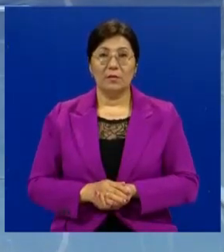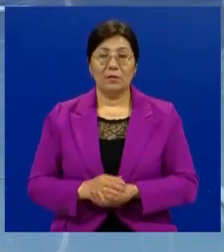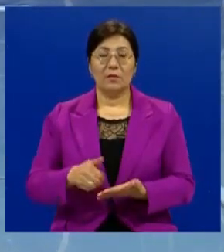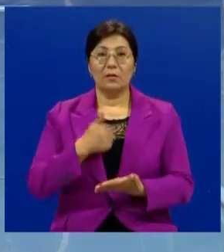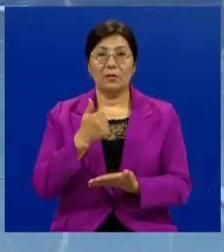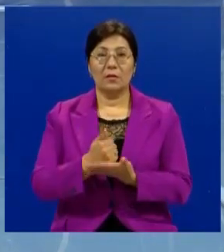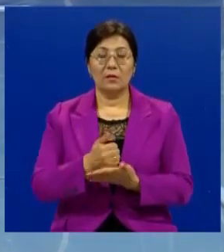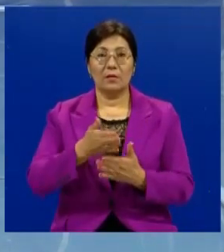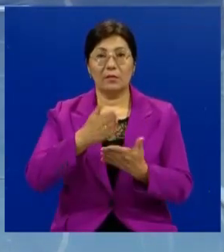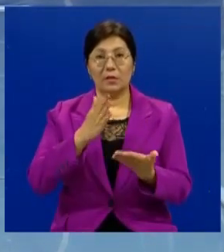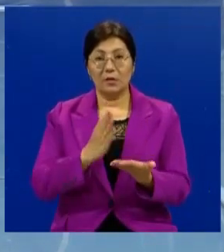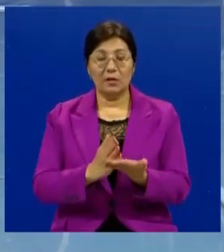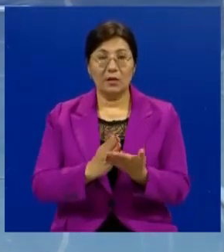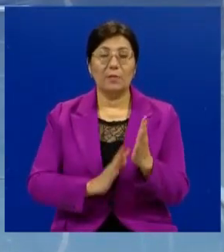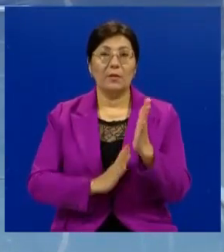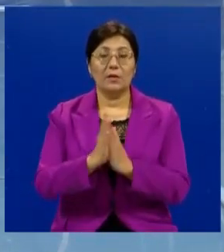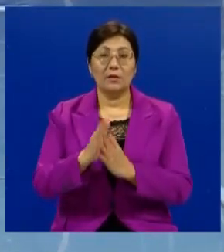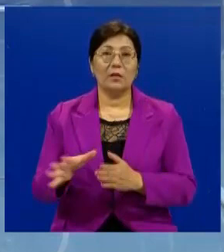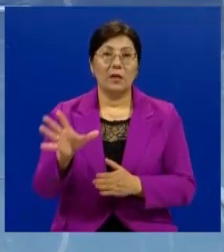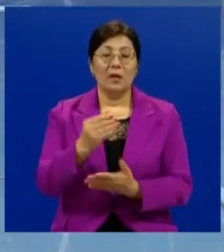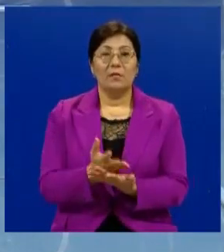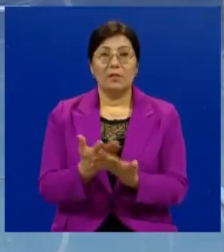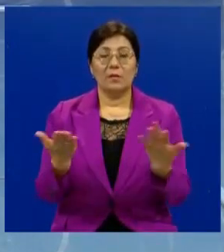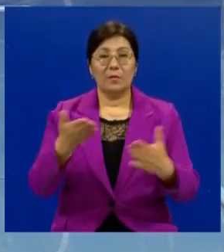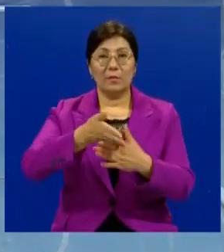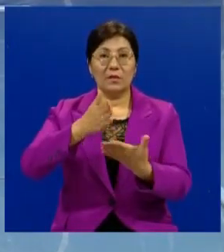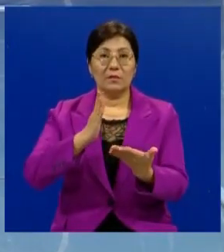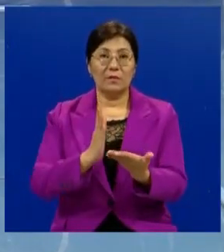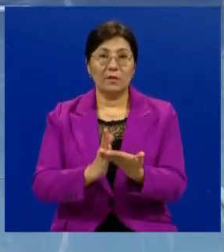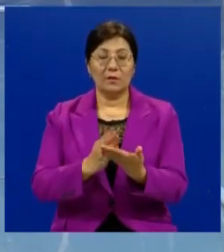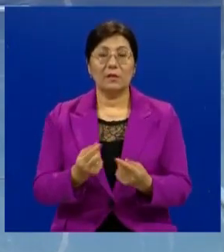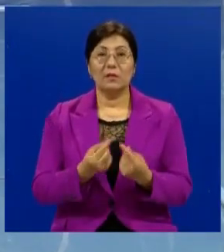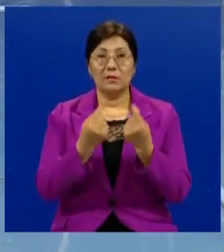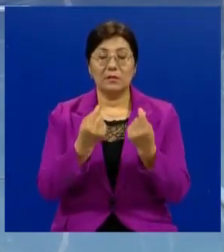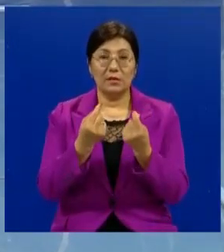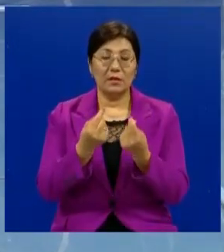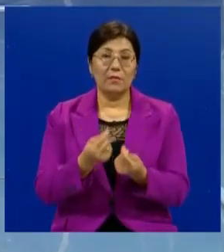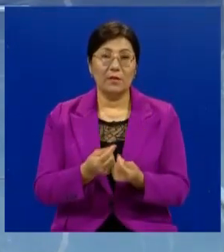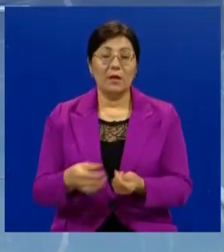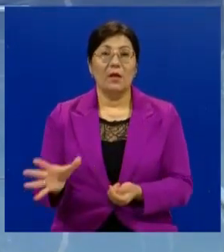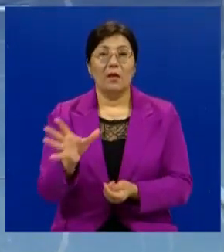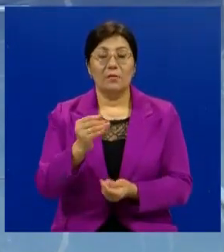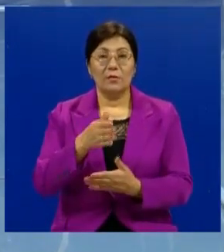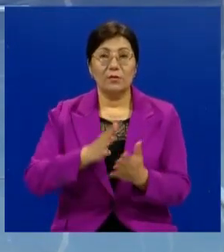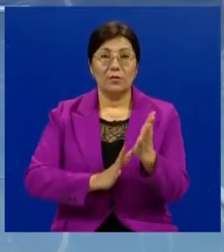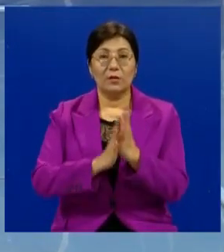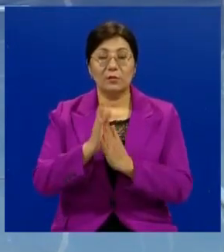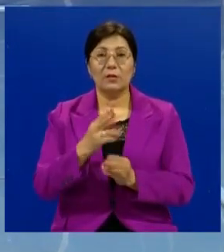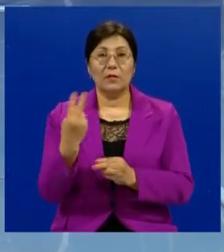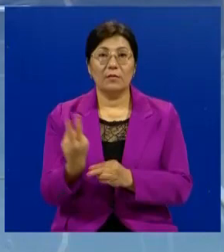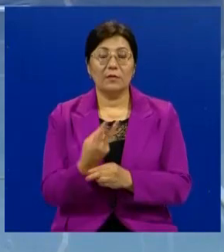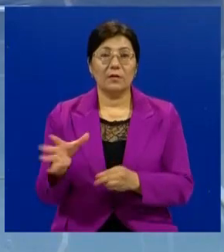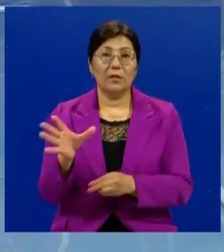главный хлеб растет. Все виды нашего хлеба, то есть зерновые, во-первых, а во-вторых,